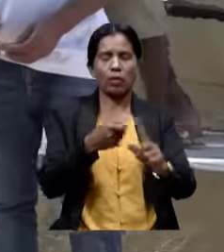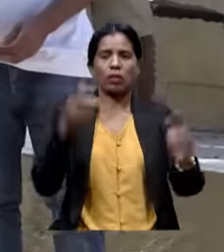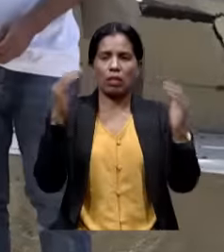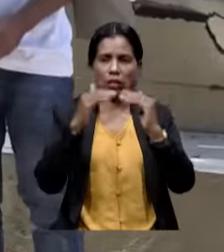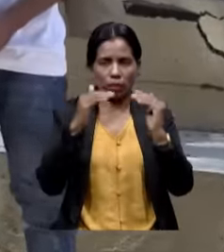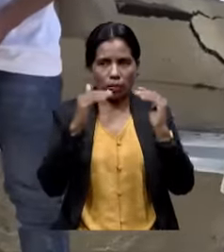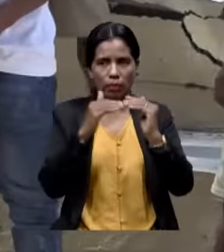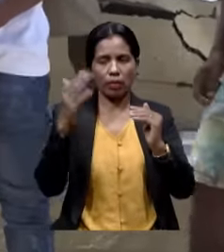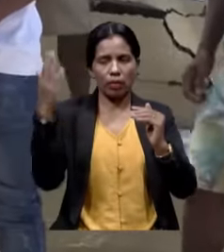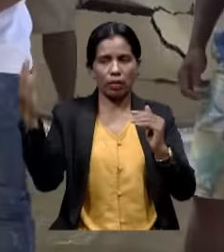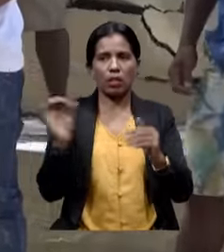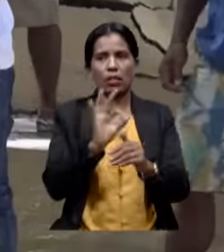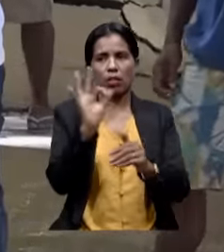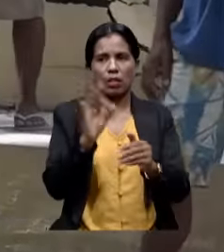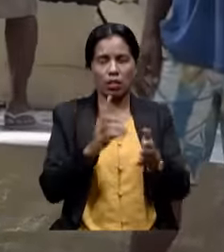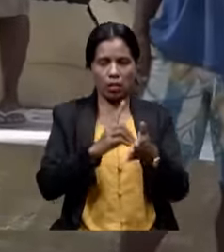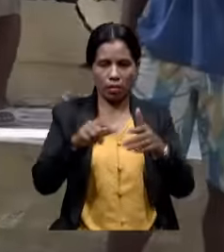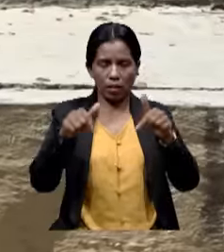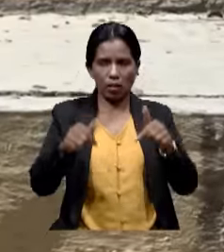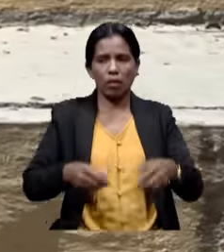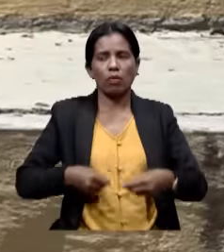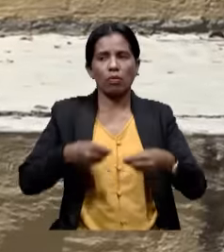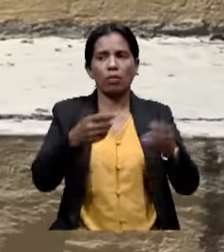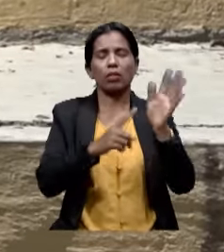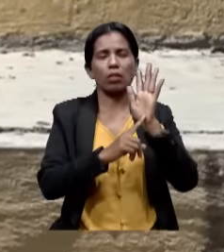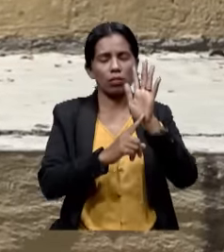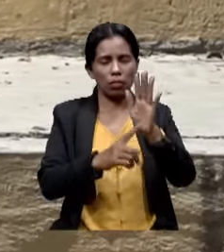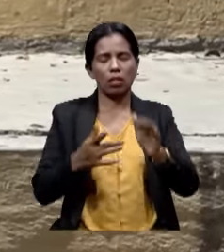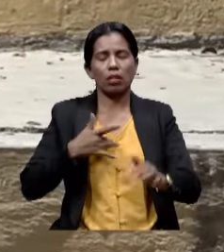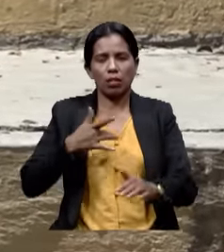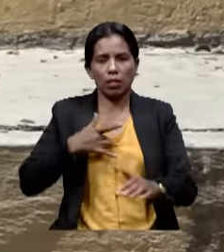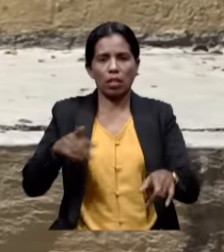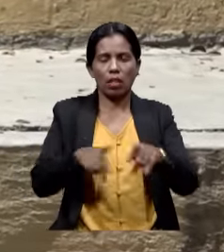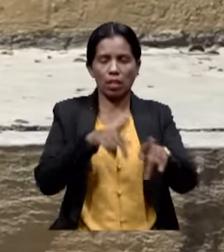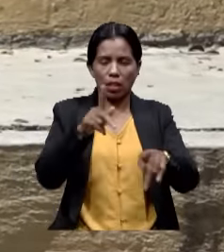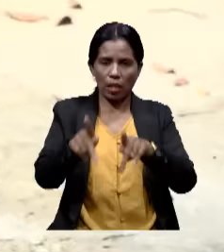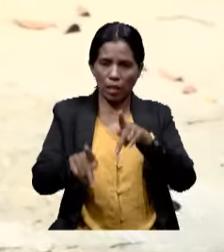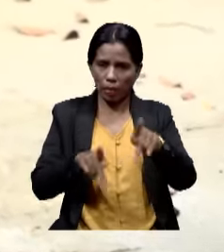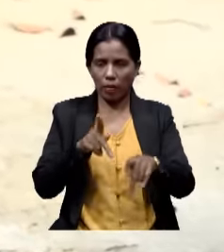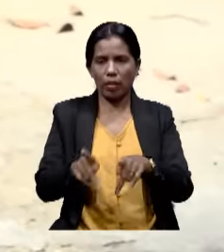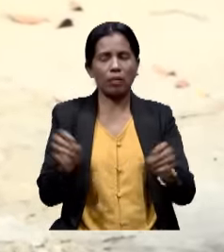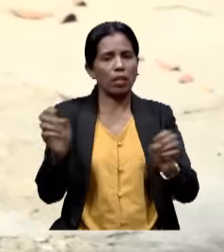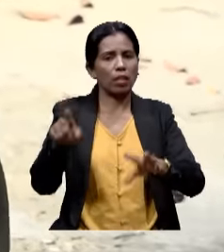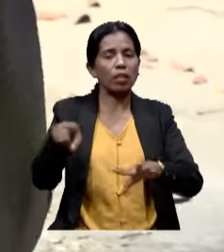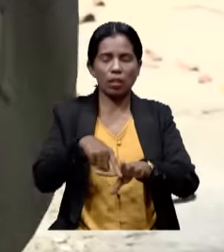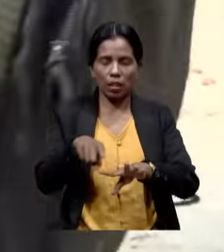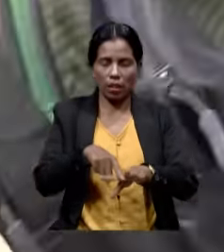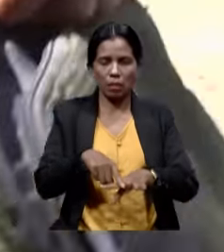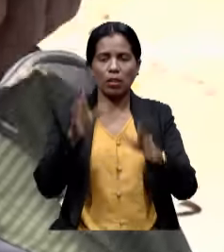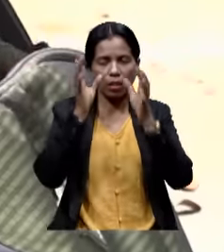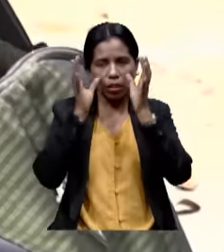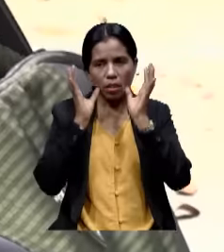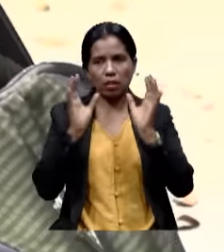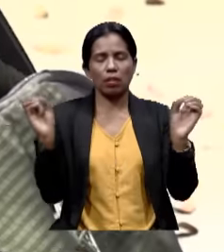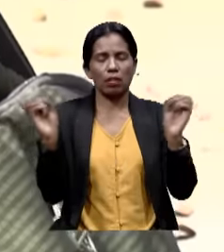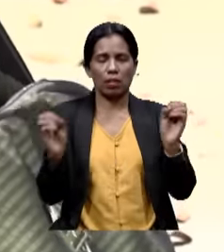ba imprensa ia sesta semanane, espresa sirane sentimento tomak nudar povo aintanan, nebe tristi maibe laya poder atu